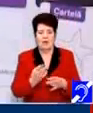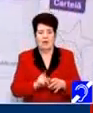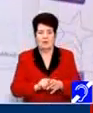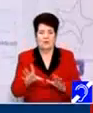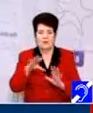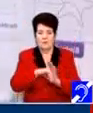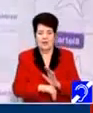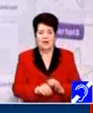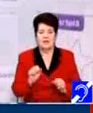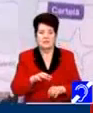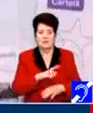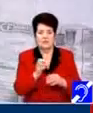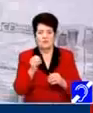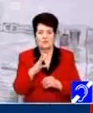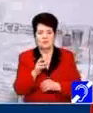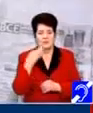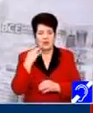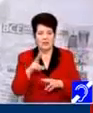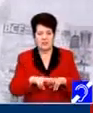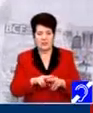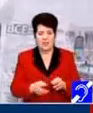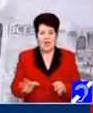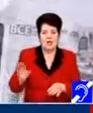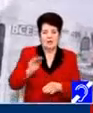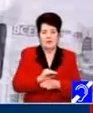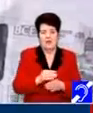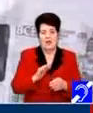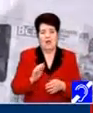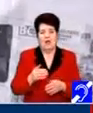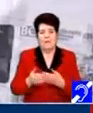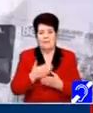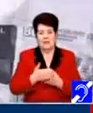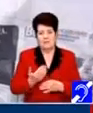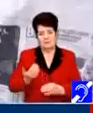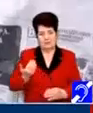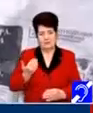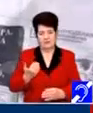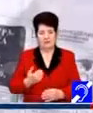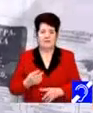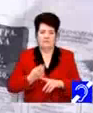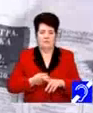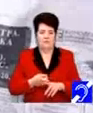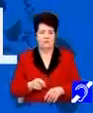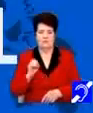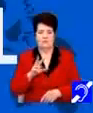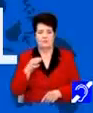inculpați implicați riscă până la 15 ani de închisoare, pe lângă pedeapsa deja primită.